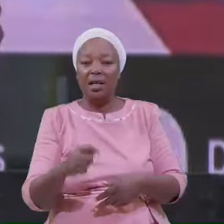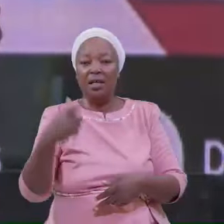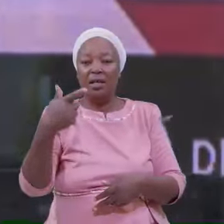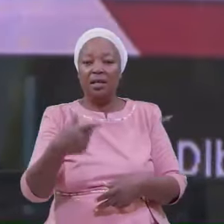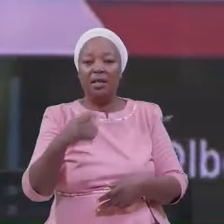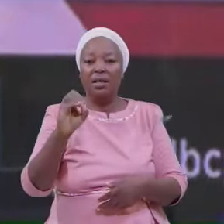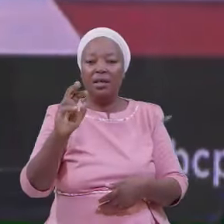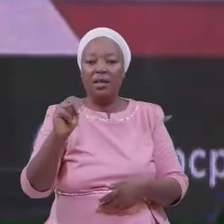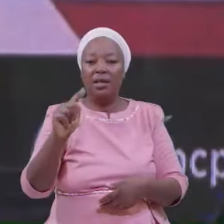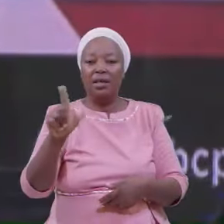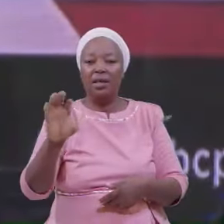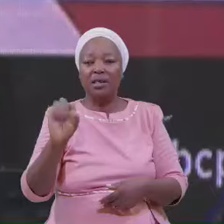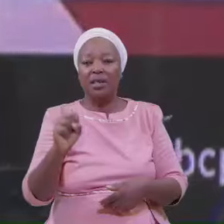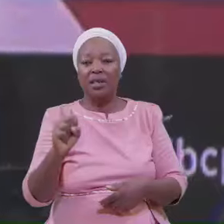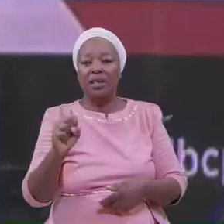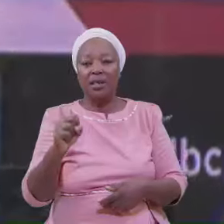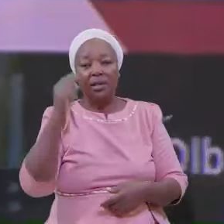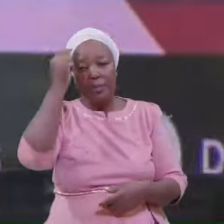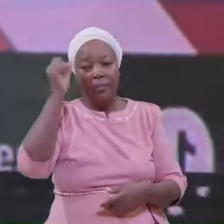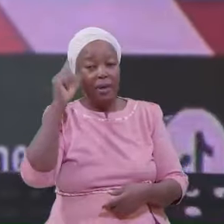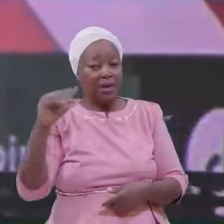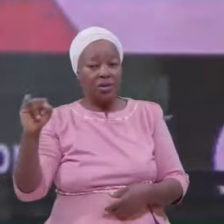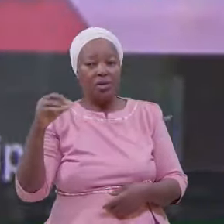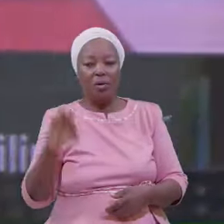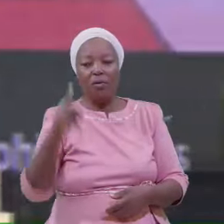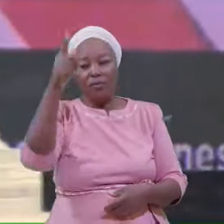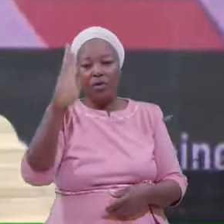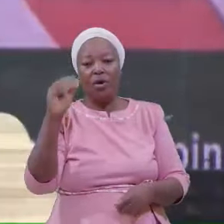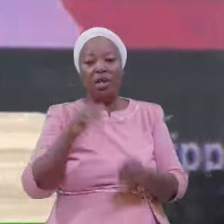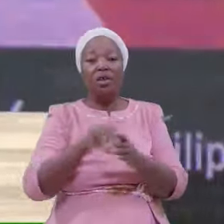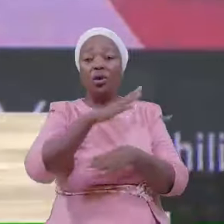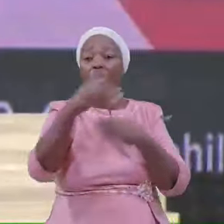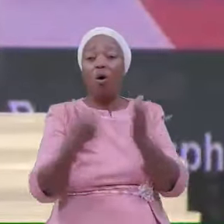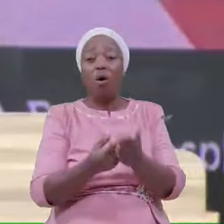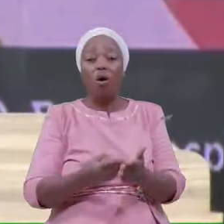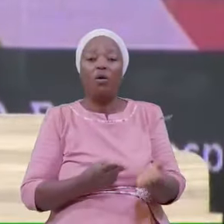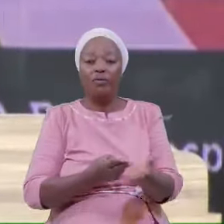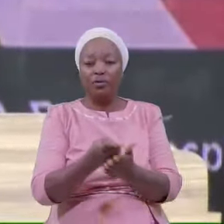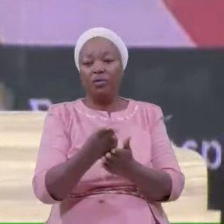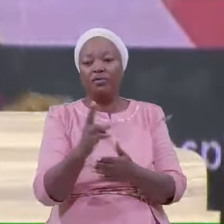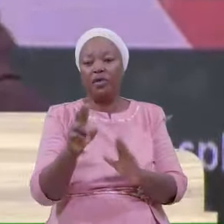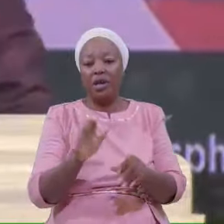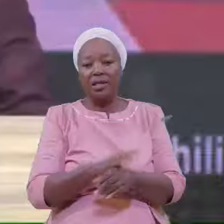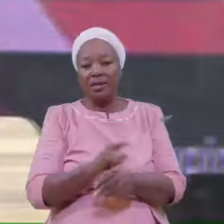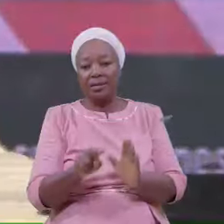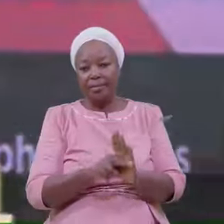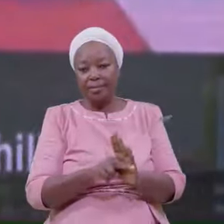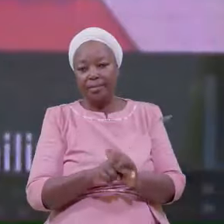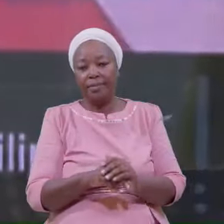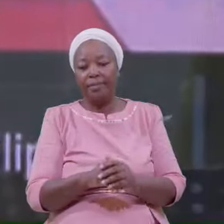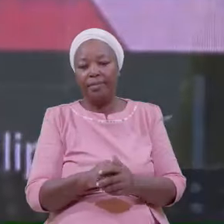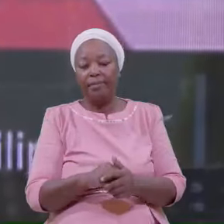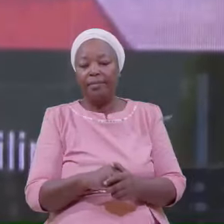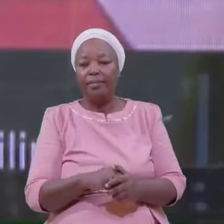of God in all sincerity. Ang mga taong hindi nakakakilala sa Panginoon, ang pagtangin ng mga